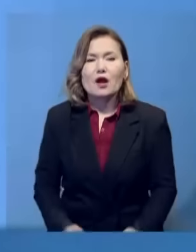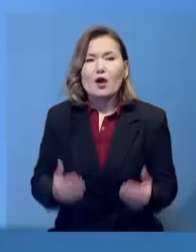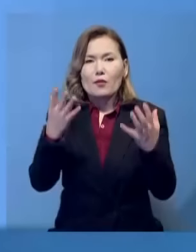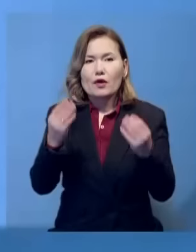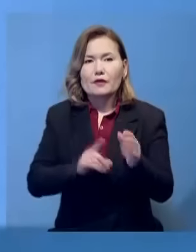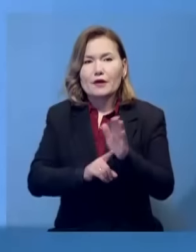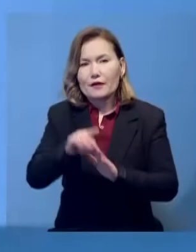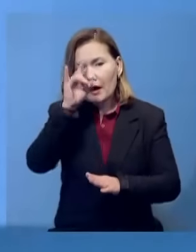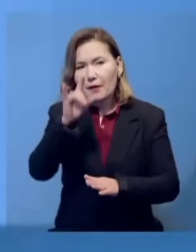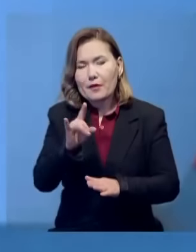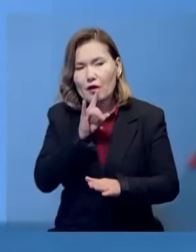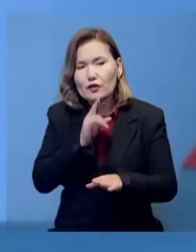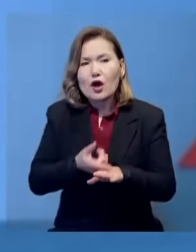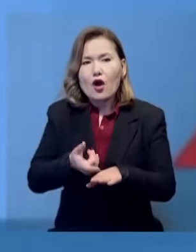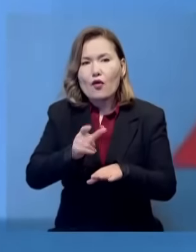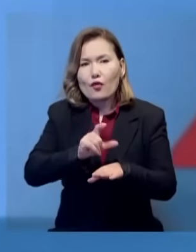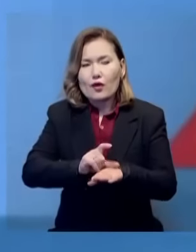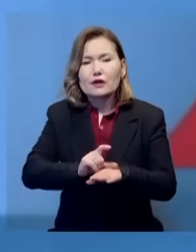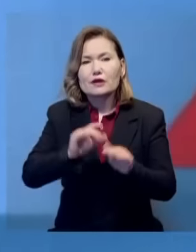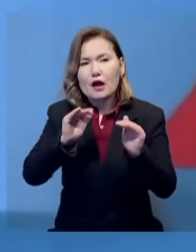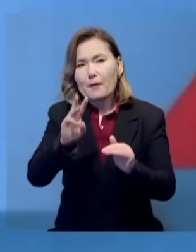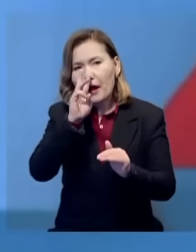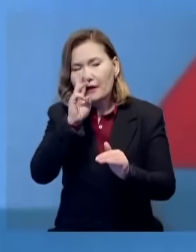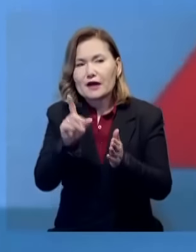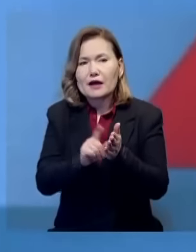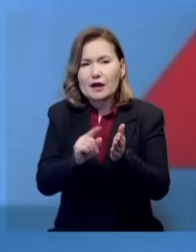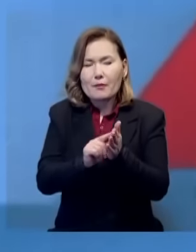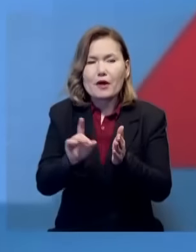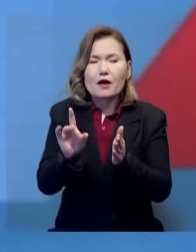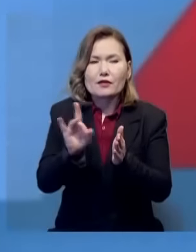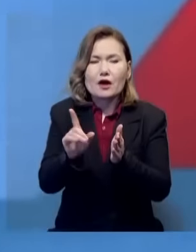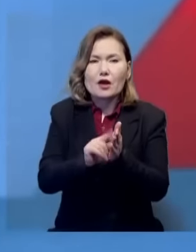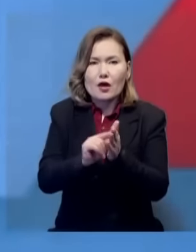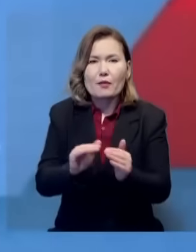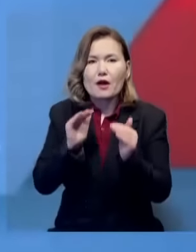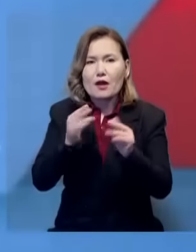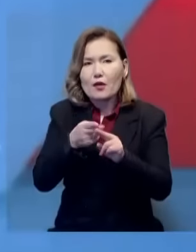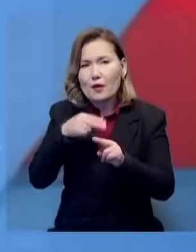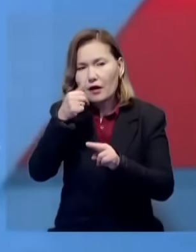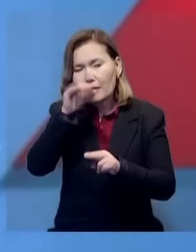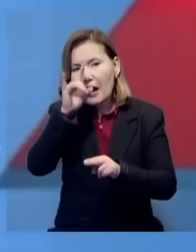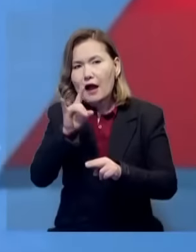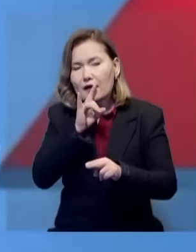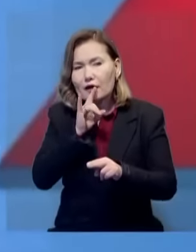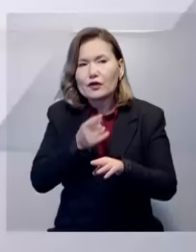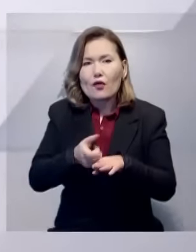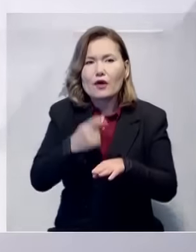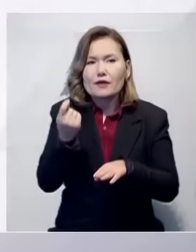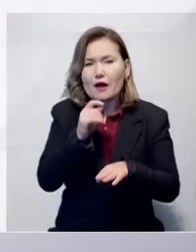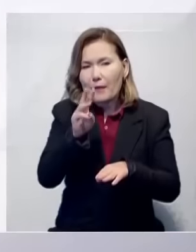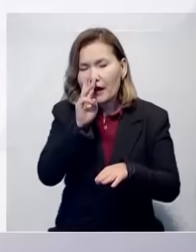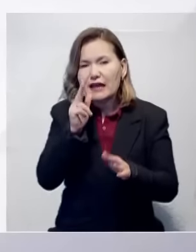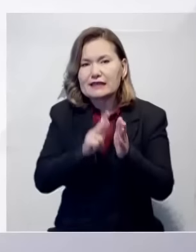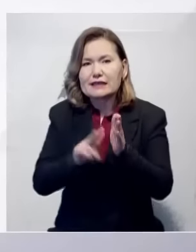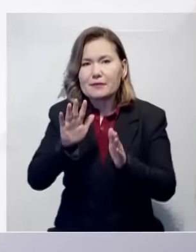Бүгінден бастап, Қазақстандағы ең төменгі жалақы мен зейнетақы көлемі өсті. Осылайша, биыл елдегі ең аз еңбекақы